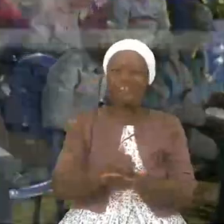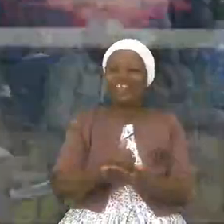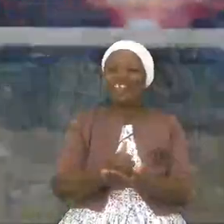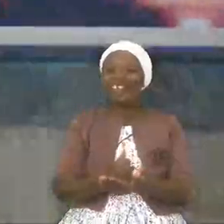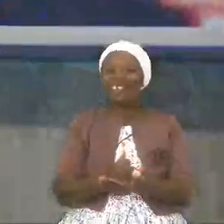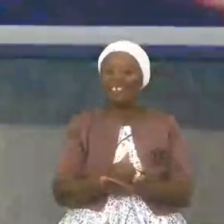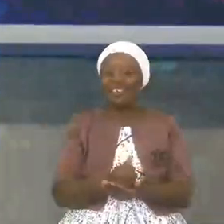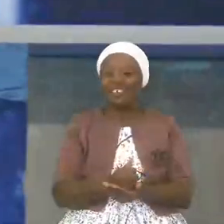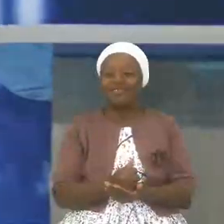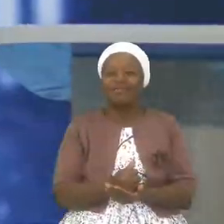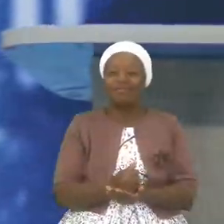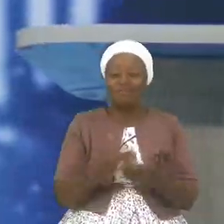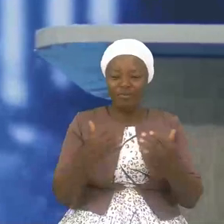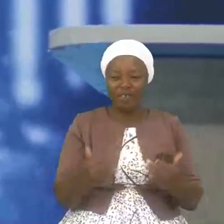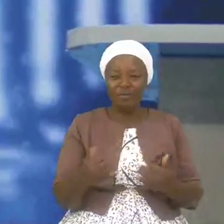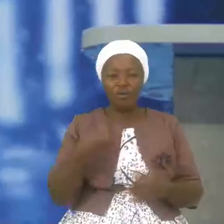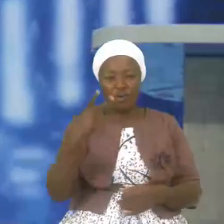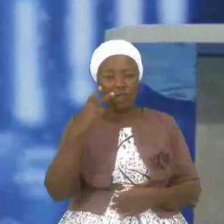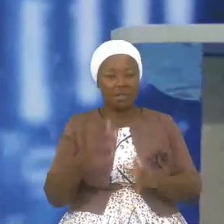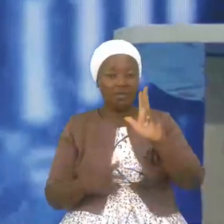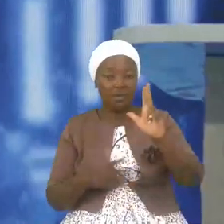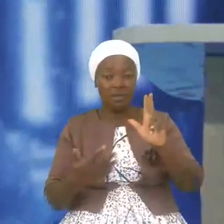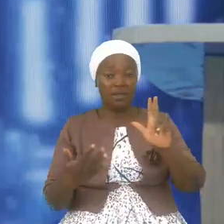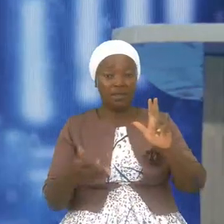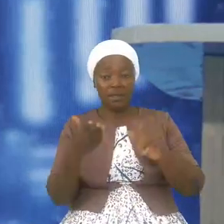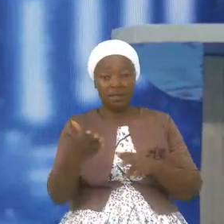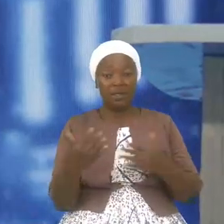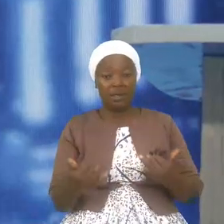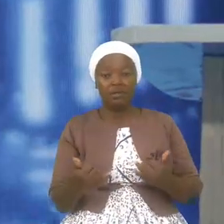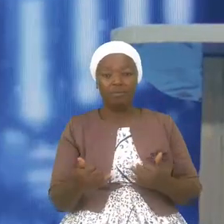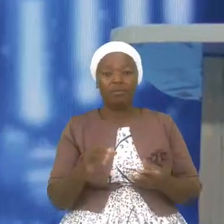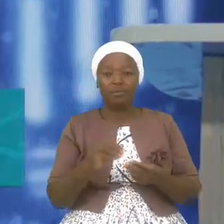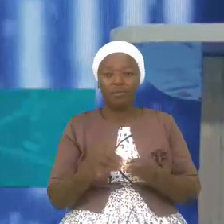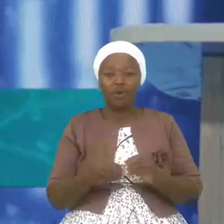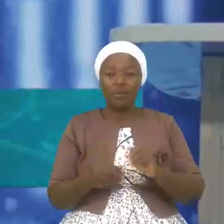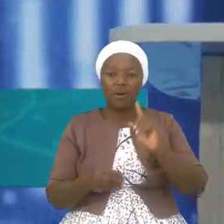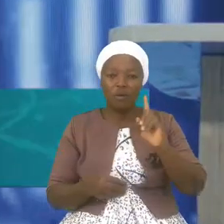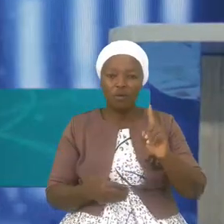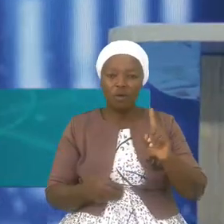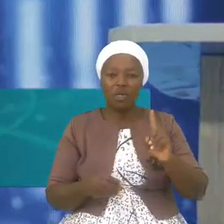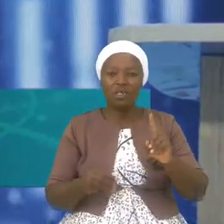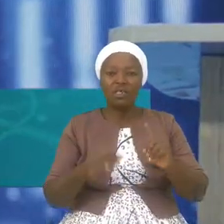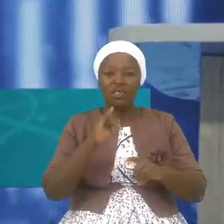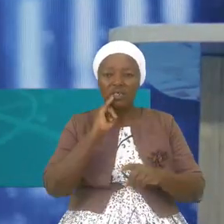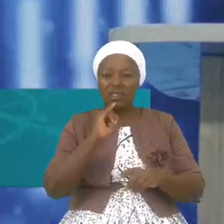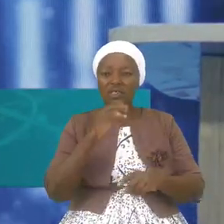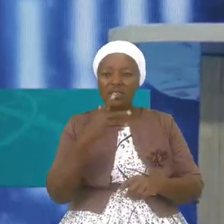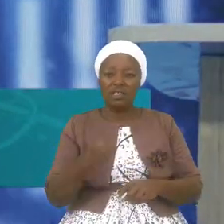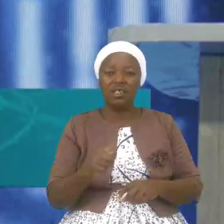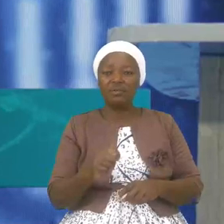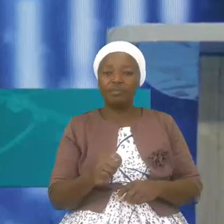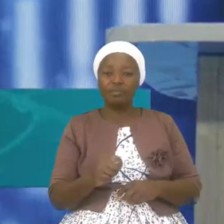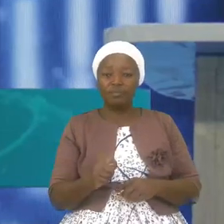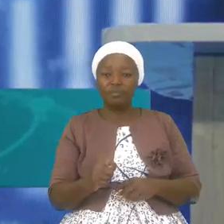Amen. Il y a trois points à considérer. Premièrement, le festin